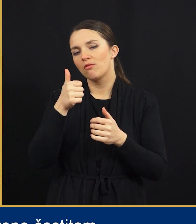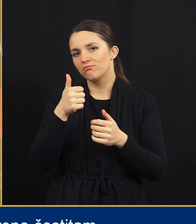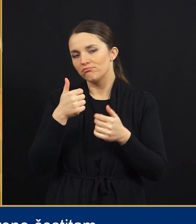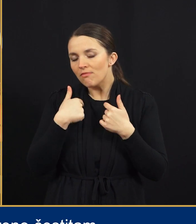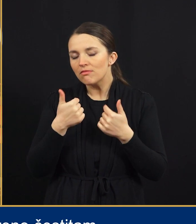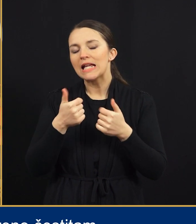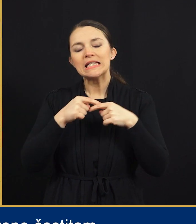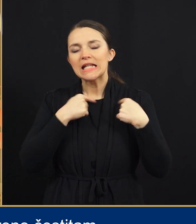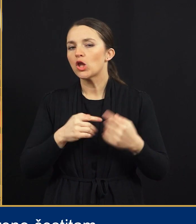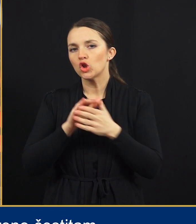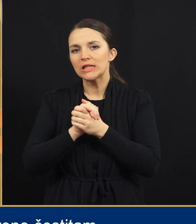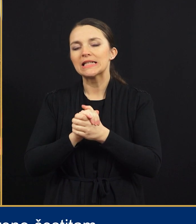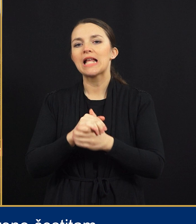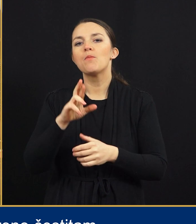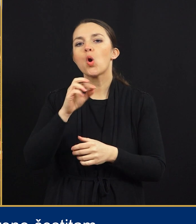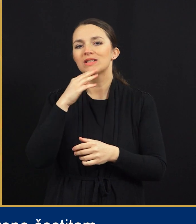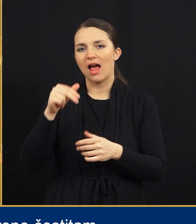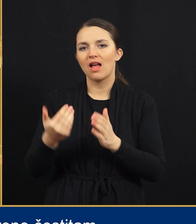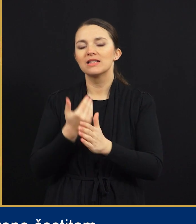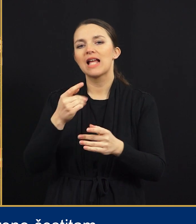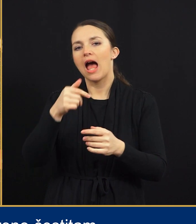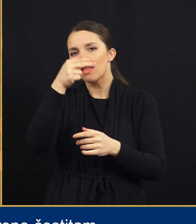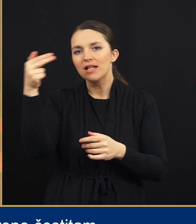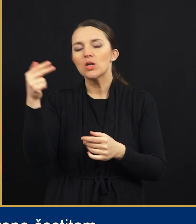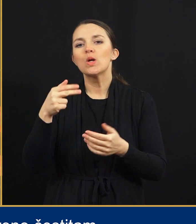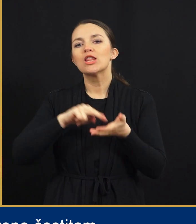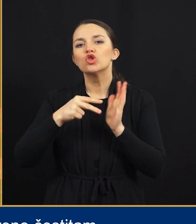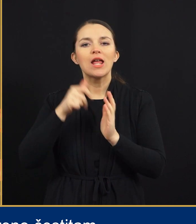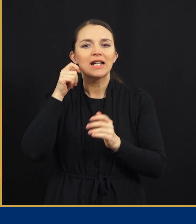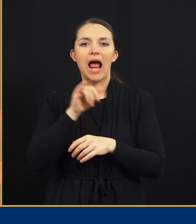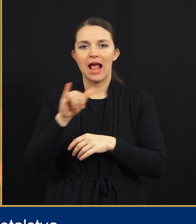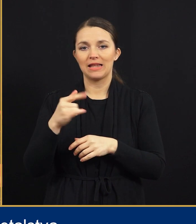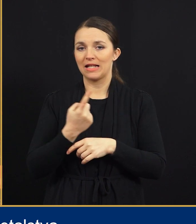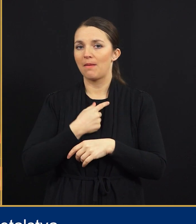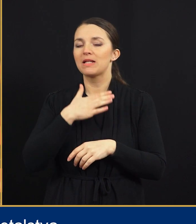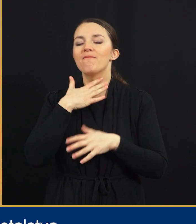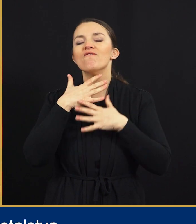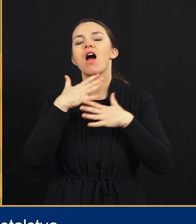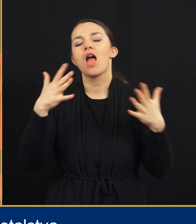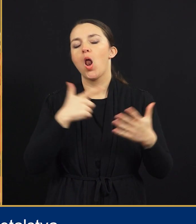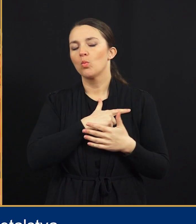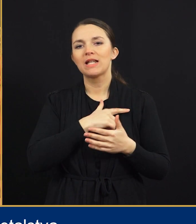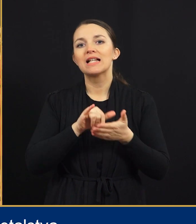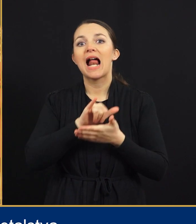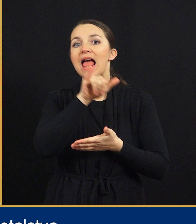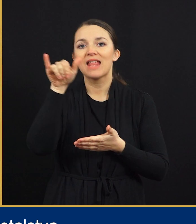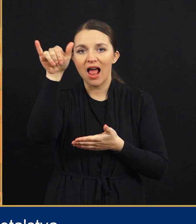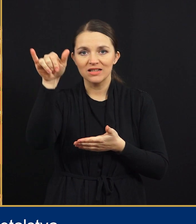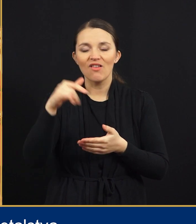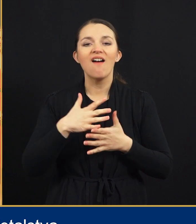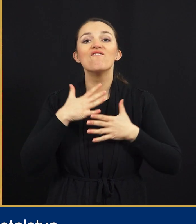jaz iskreno čestitam Rosani za naziv inženirka leta. Sama sem velika ljubiteljica